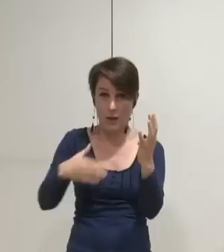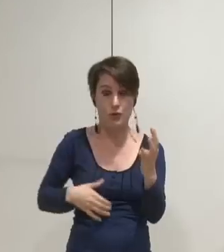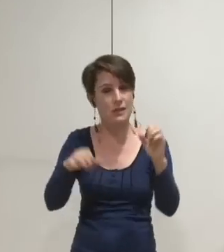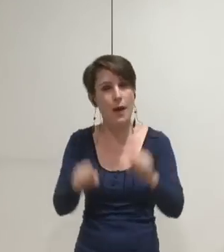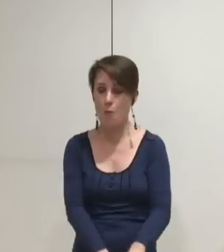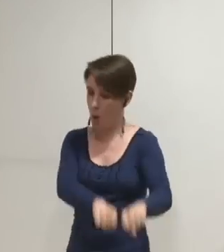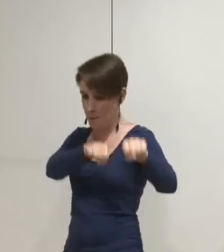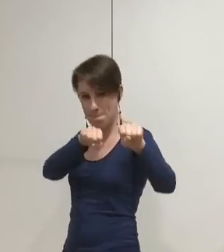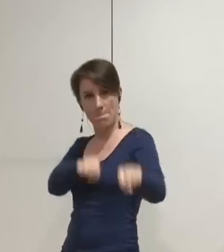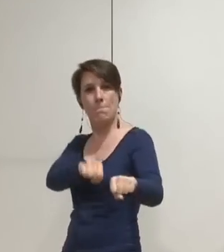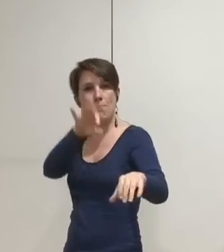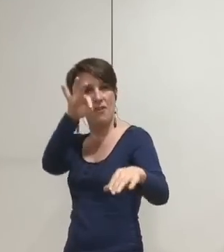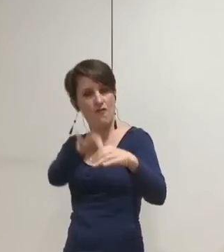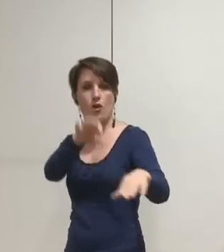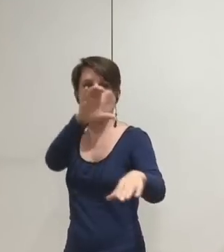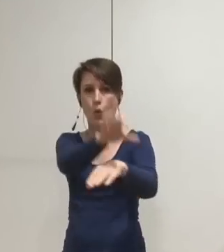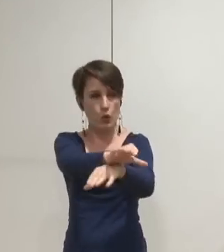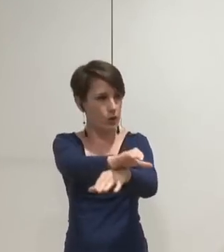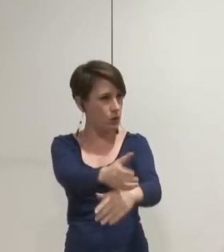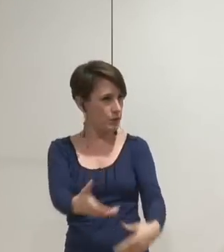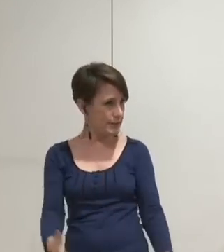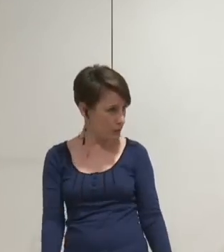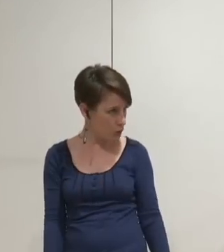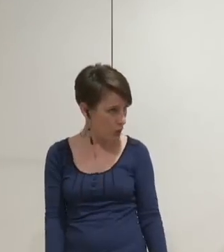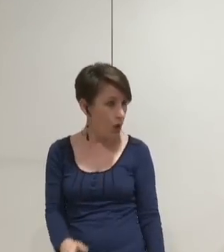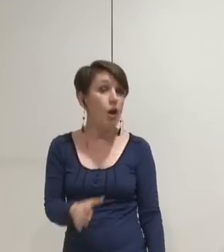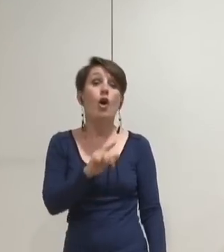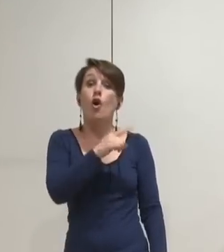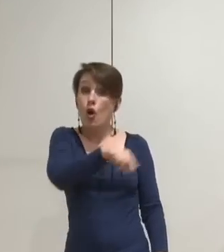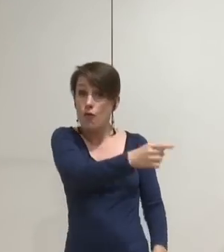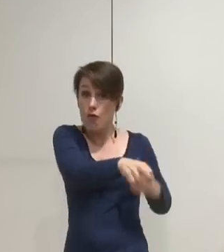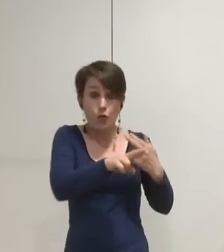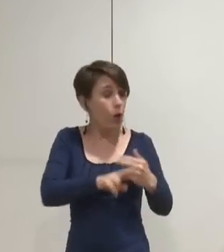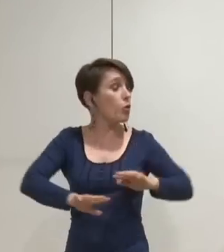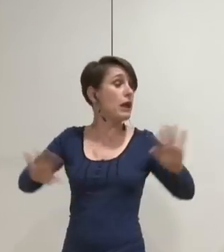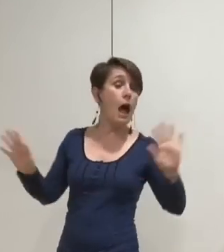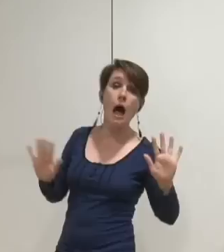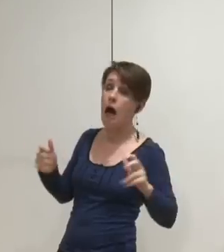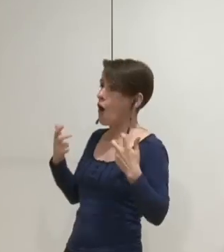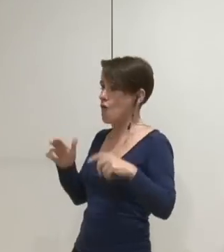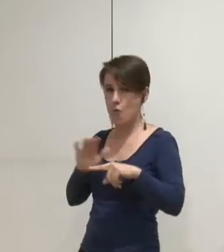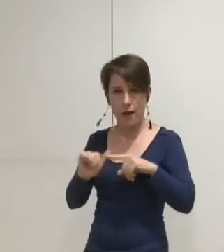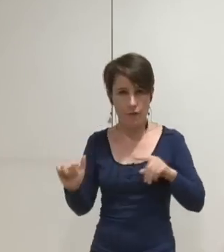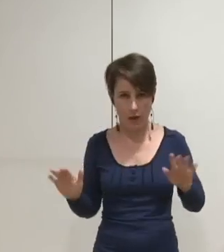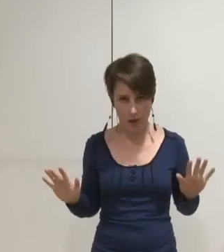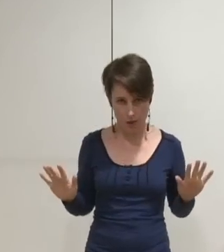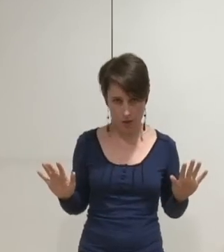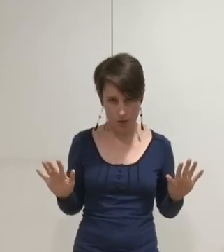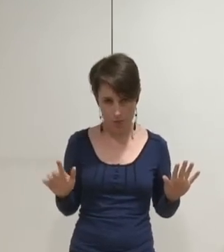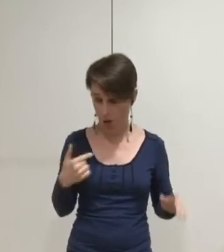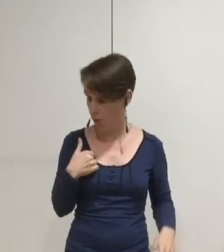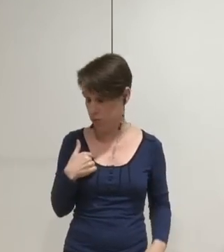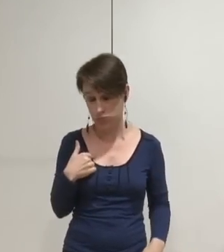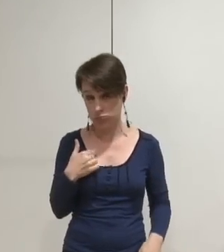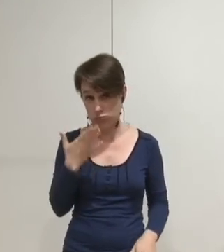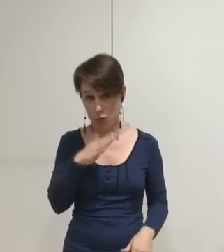ça nous ne sommes pas éventuellement ENF j'ai CR comprendre prêt à le faire alors je vais dire les choses le plus tranquillement possible